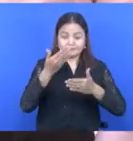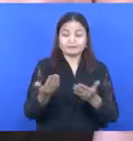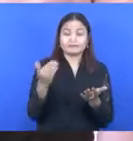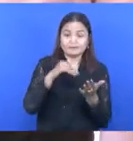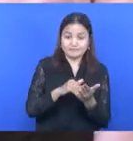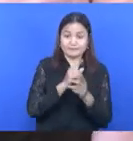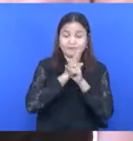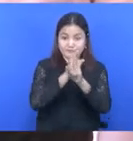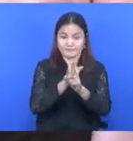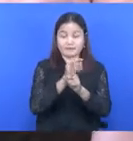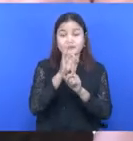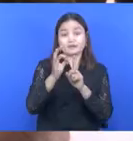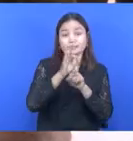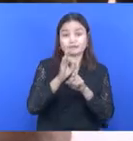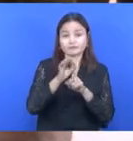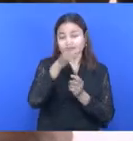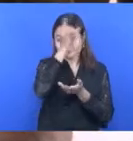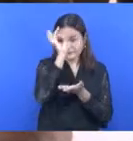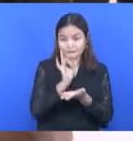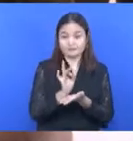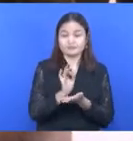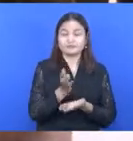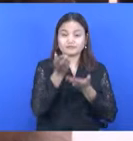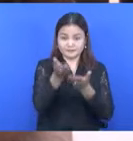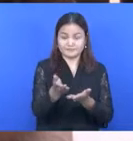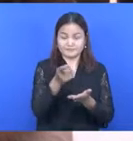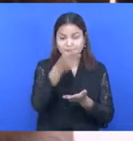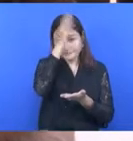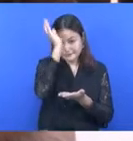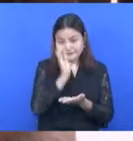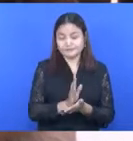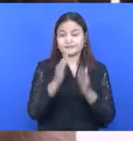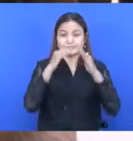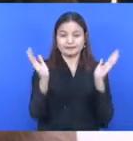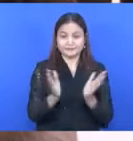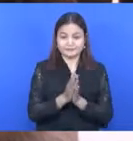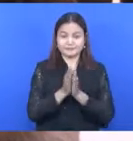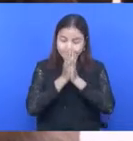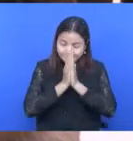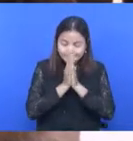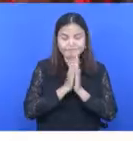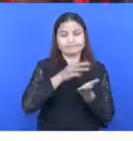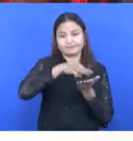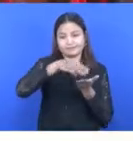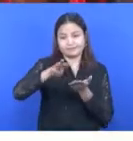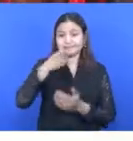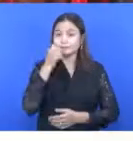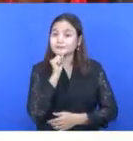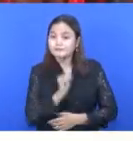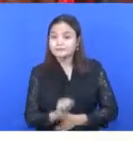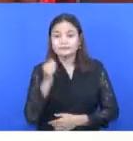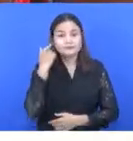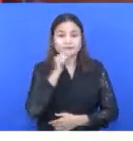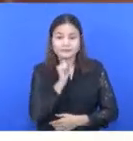ប្រពៃណីព្រះពុទ្ធសាសនាប្រគេនដល់ព្រះគ្រូចៅអធិការវត្តជំខ្ចងនិងជូនពរដល់លោកយាយលោកតាចាស់ជរា